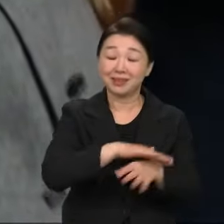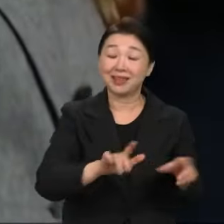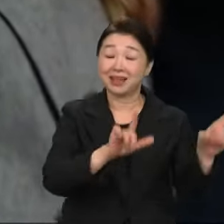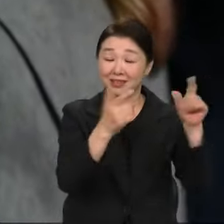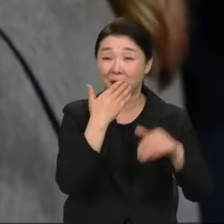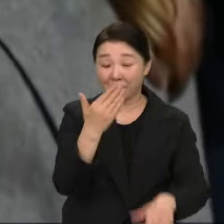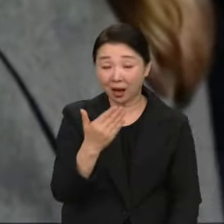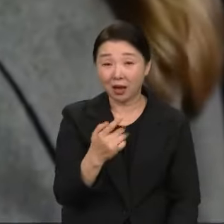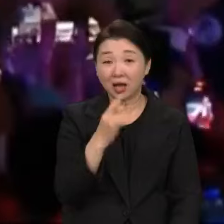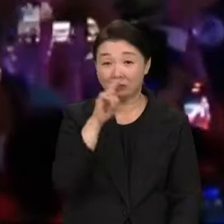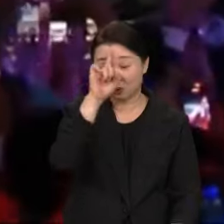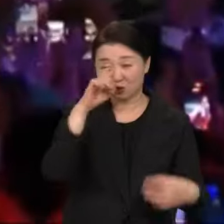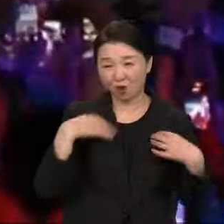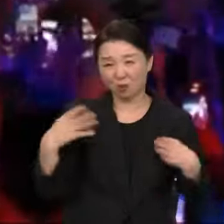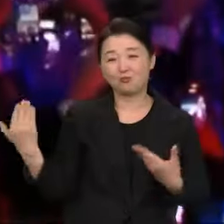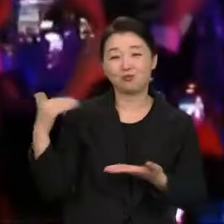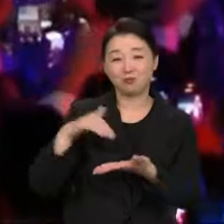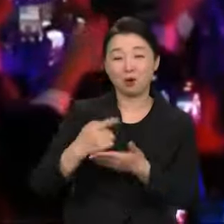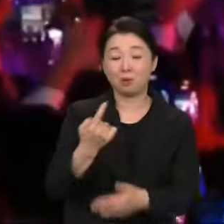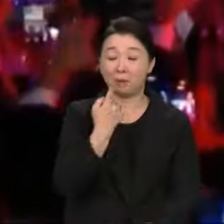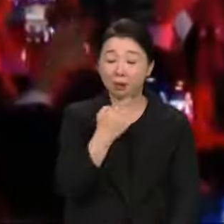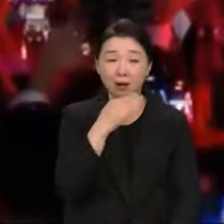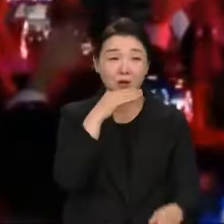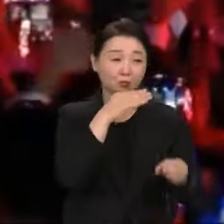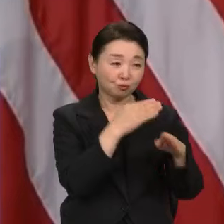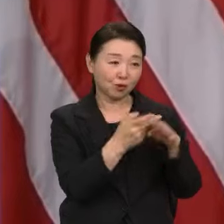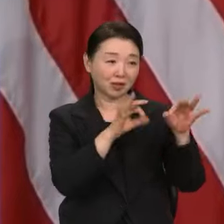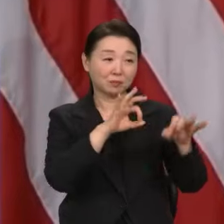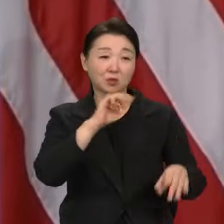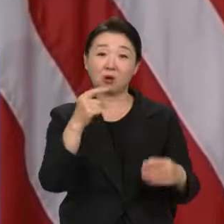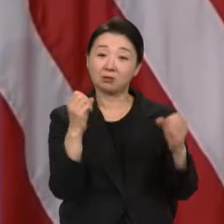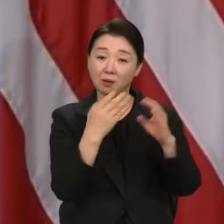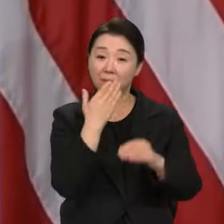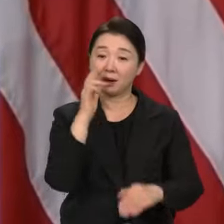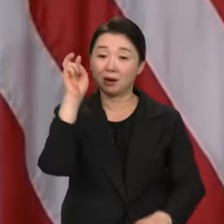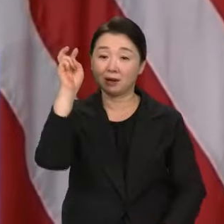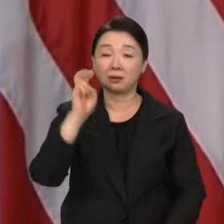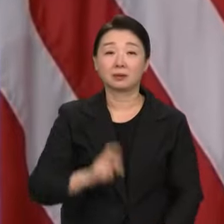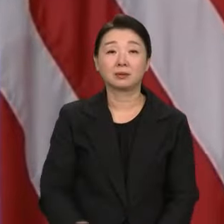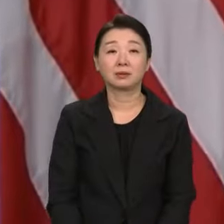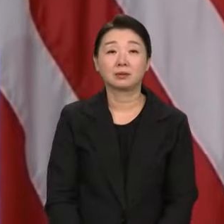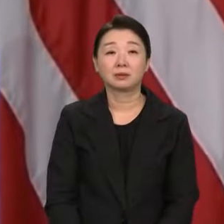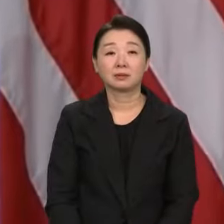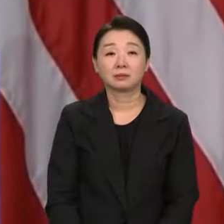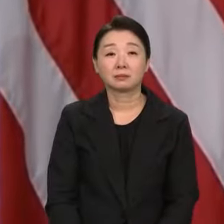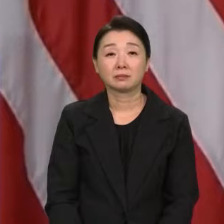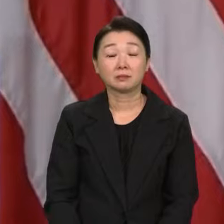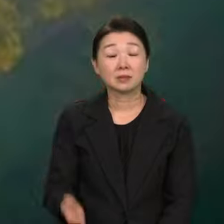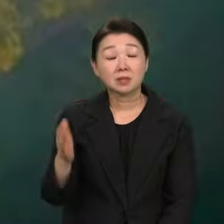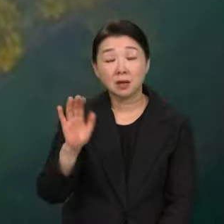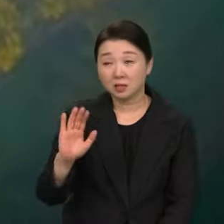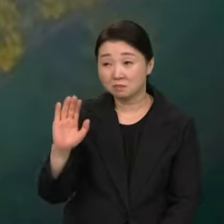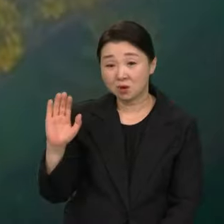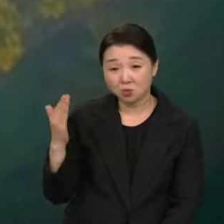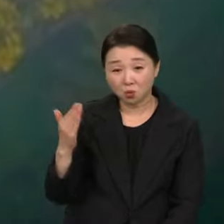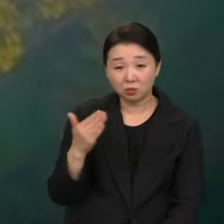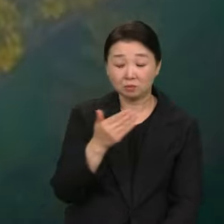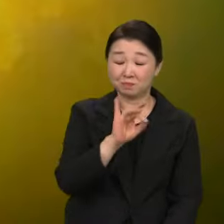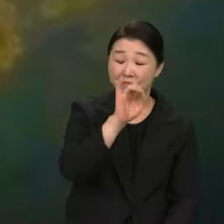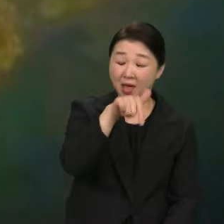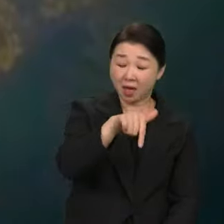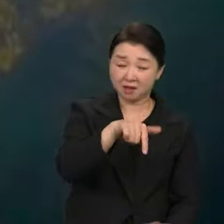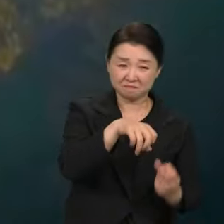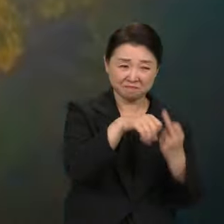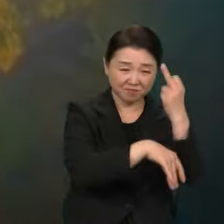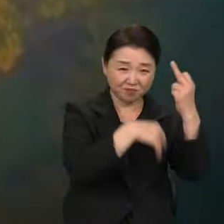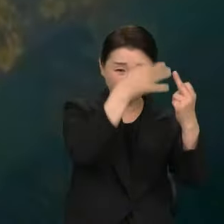백악관으로 돌아가게 된 트럼프가 김정은과 대화를 시도할 거란 관측이 나오는 이유입니다. 그런데 최근 핵미사일 능력을